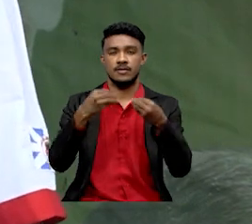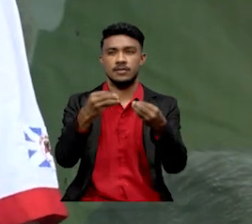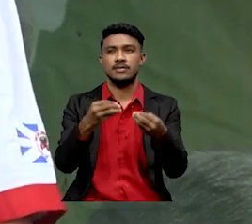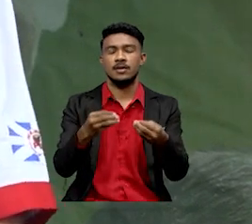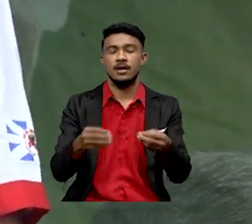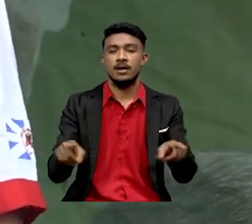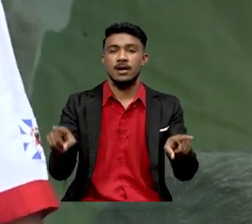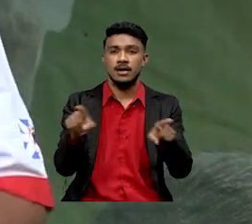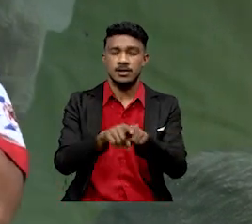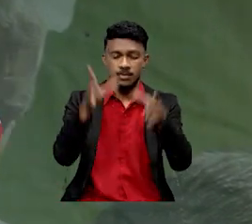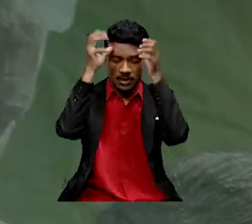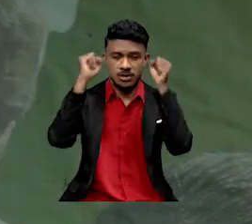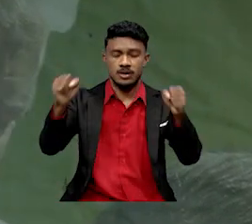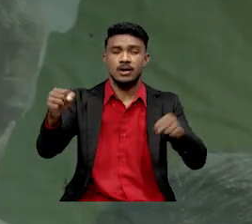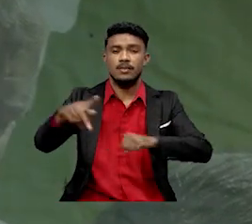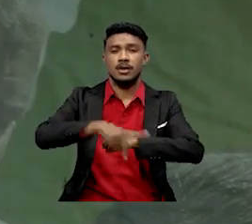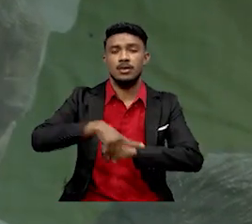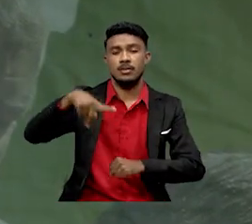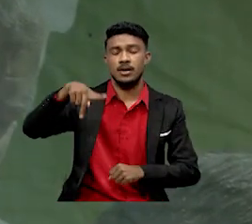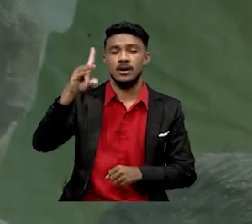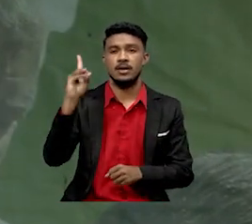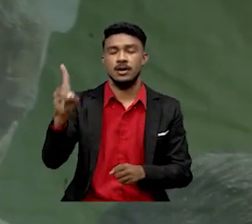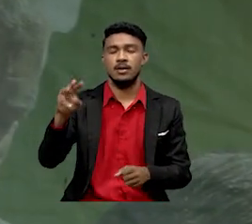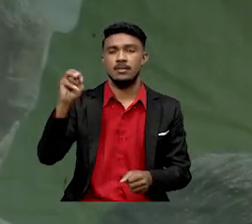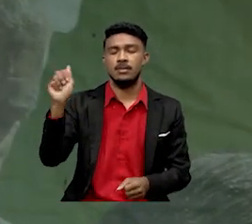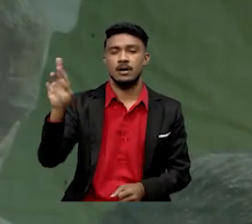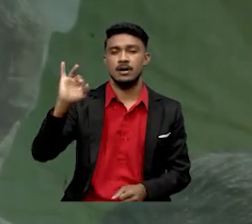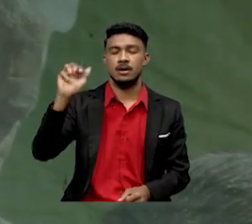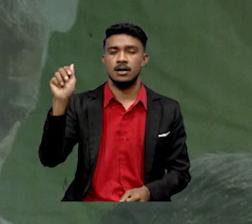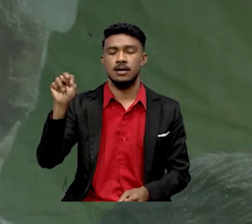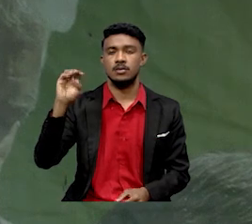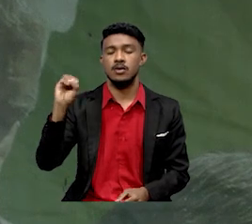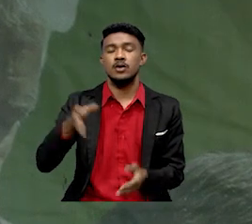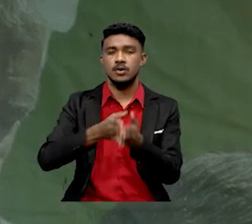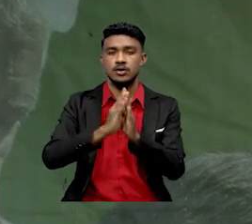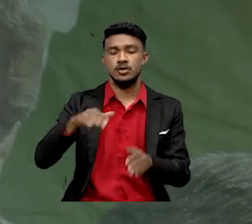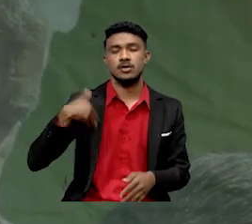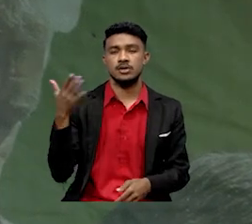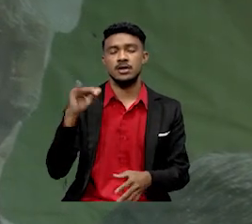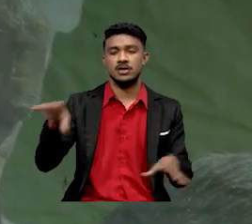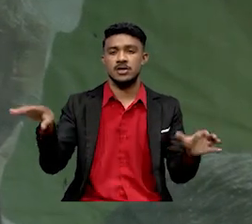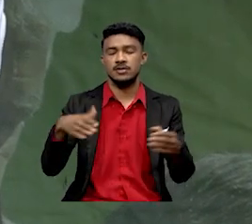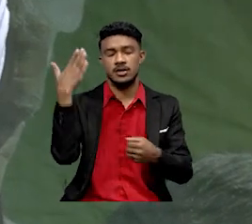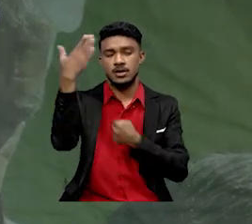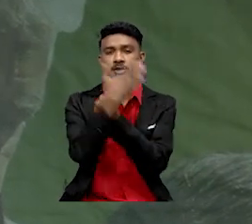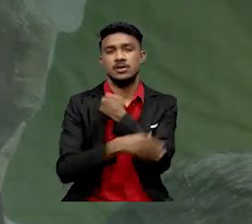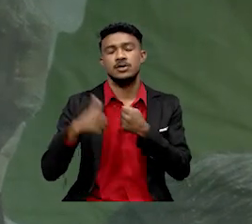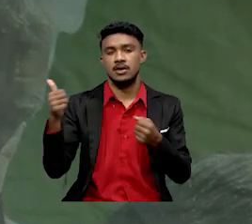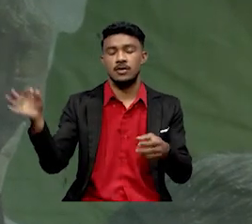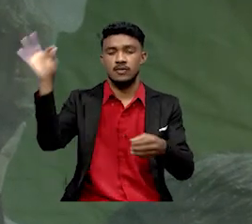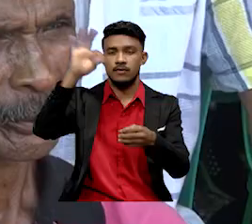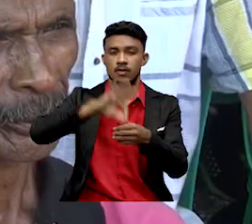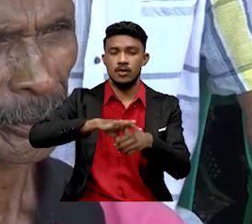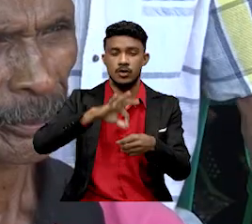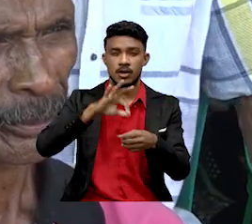bahau. Alain dene, Presiden Partido Demokratiku Mariano Sana Misabinu husuba Juventudisira, servisu Israel liur atau wota bakandatu